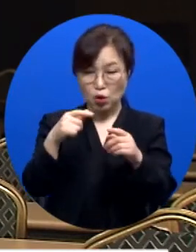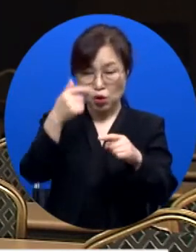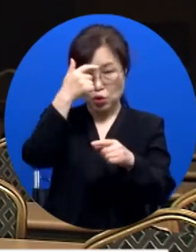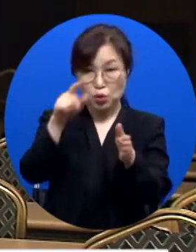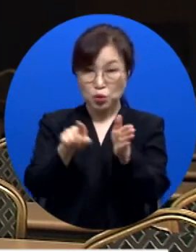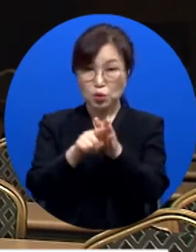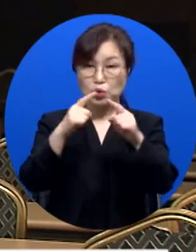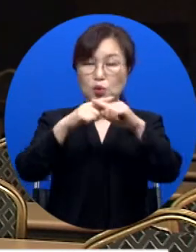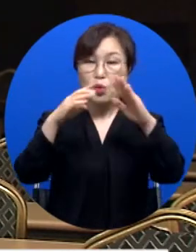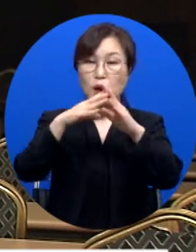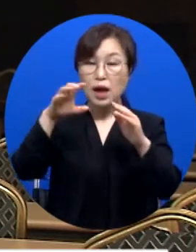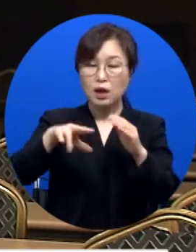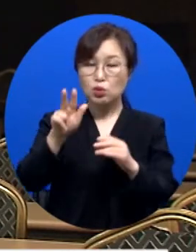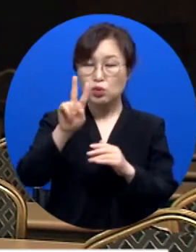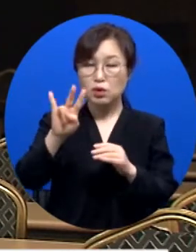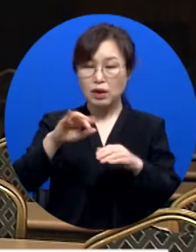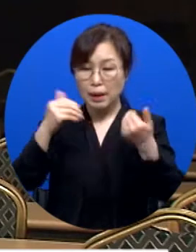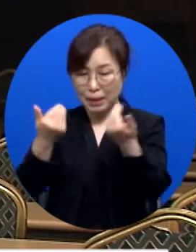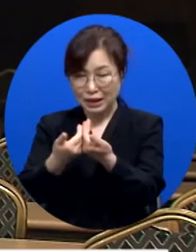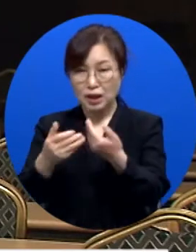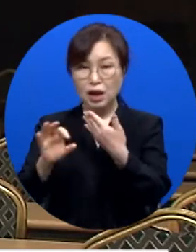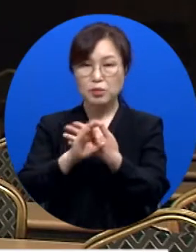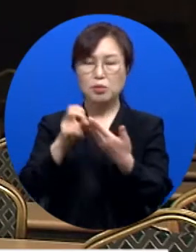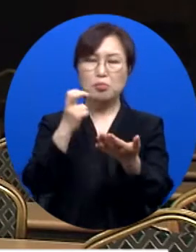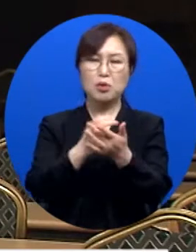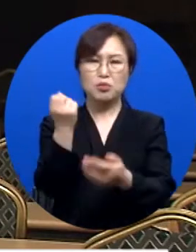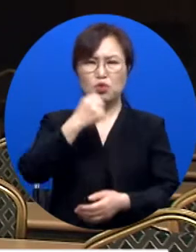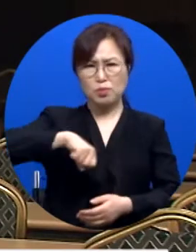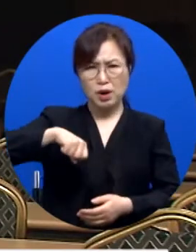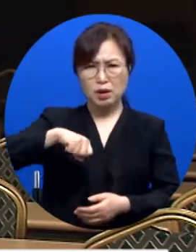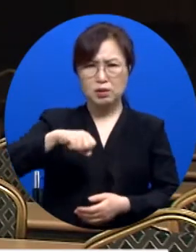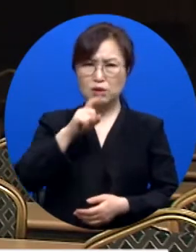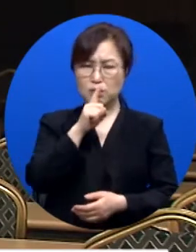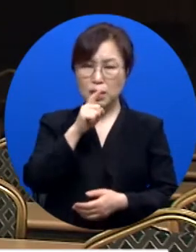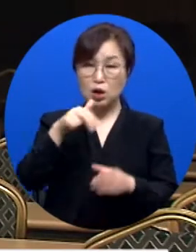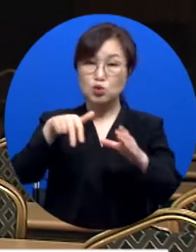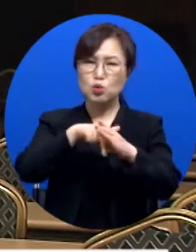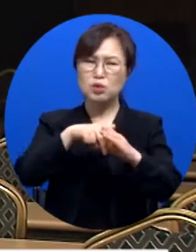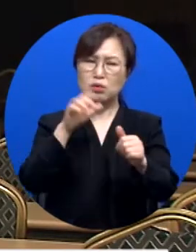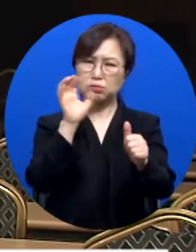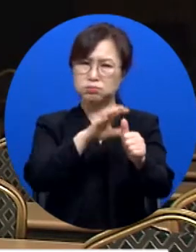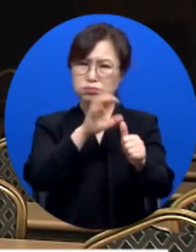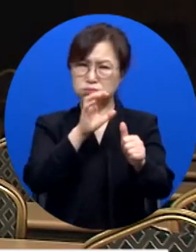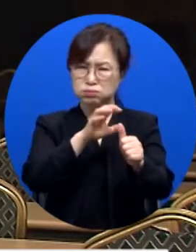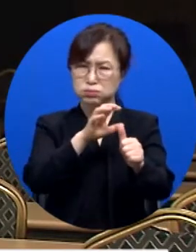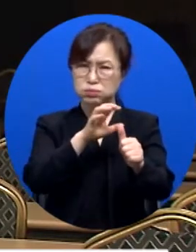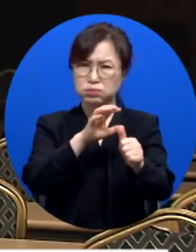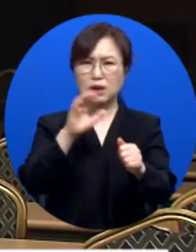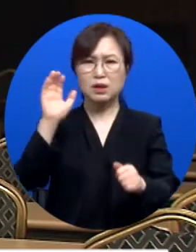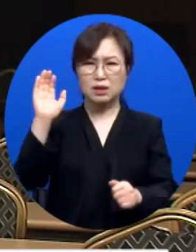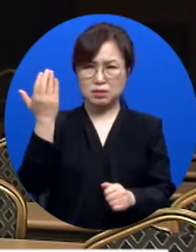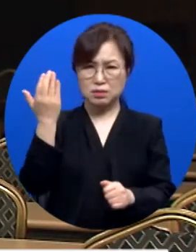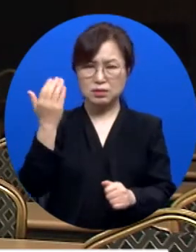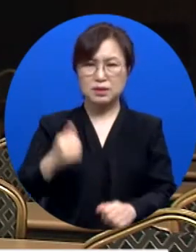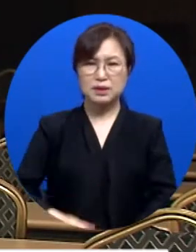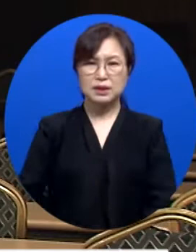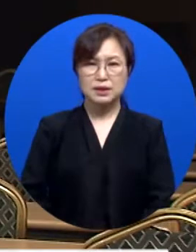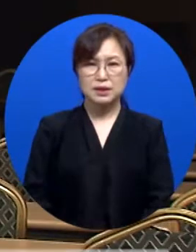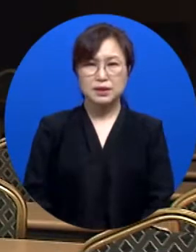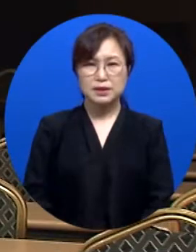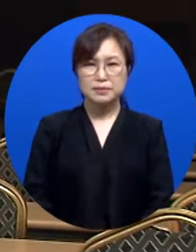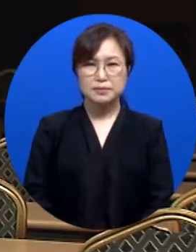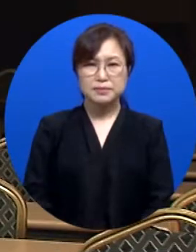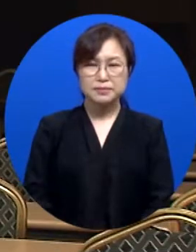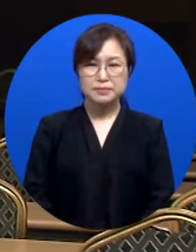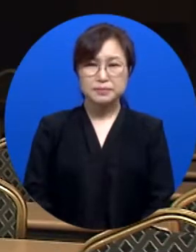이것을 시설 미워하다 보면 법에 위반 되기 되니까 종교 탄압에 어 아 추 단 후 3월 수가